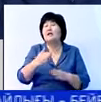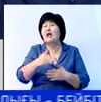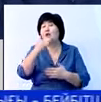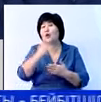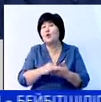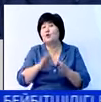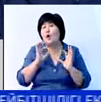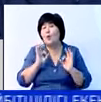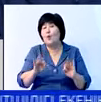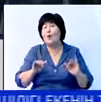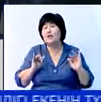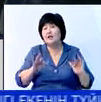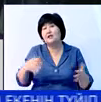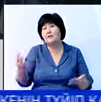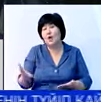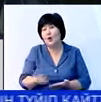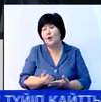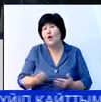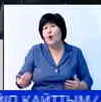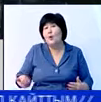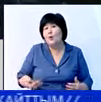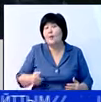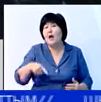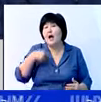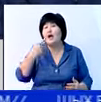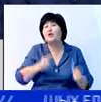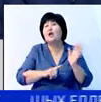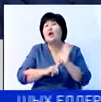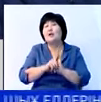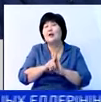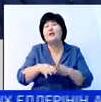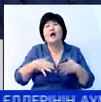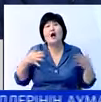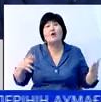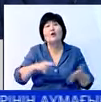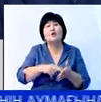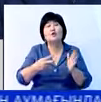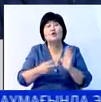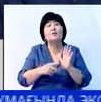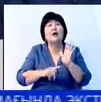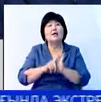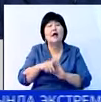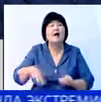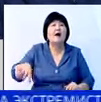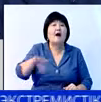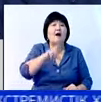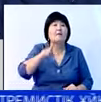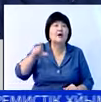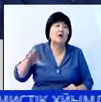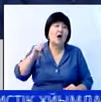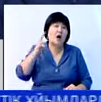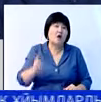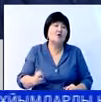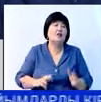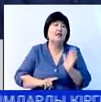көрсеткіштердің оң динамикасына қол жеткіздік. Өңірімізде айтулы бастамалар мен ауқымды жобалар жүзеге асып, аймақ тұрғындарының әлеуметтік